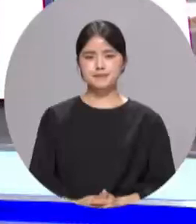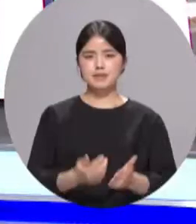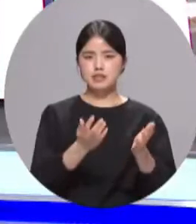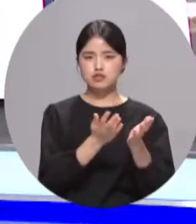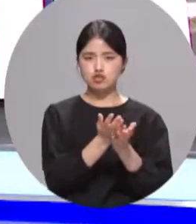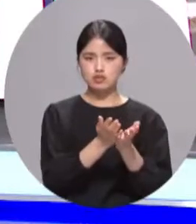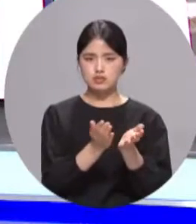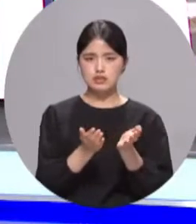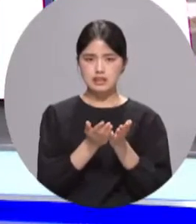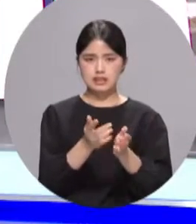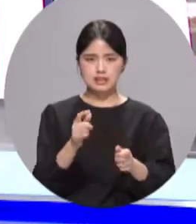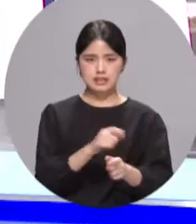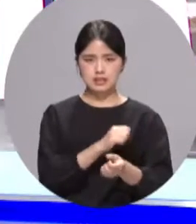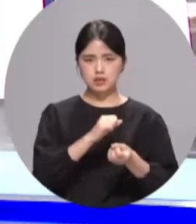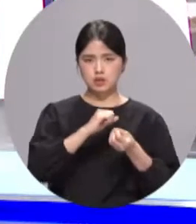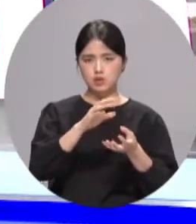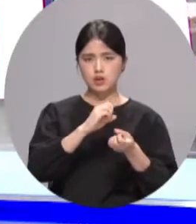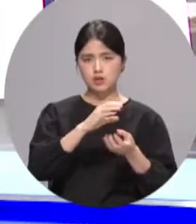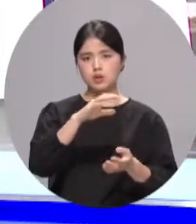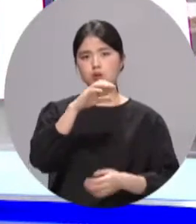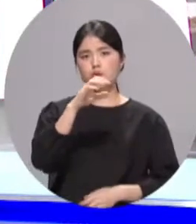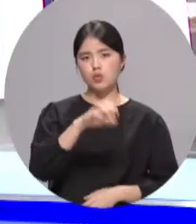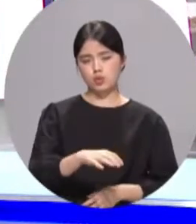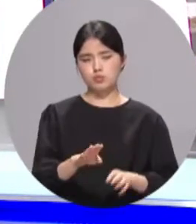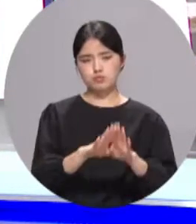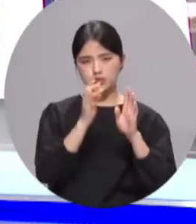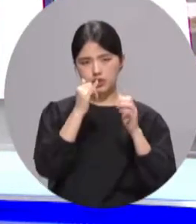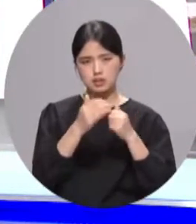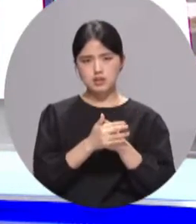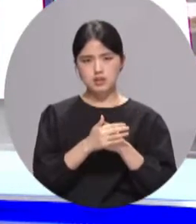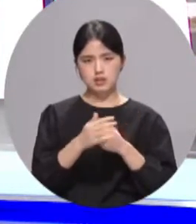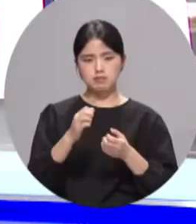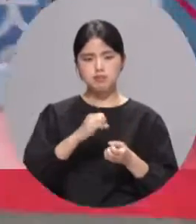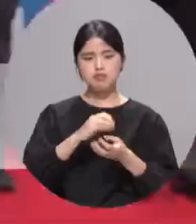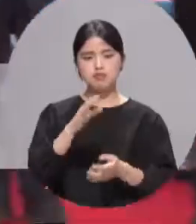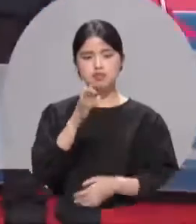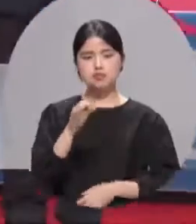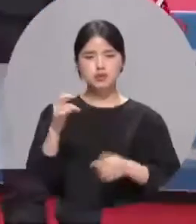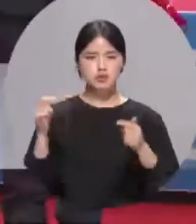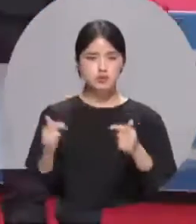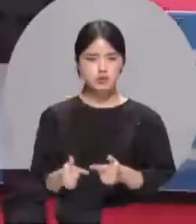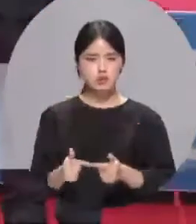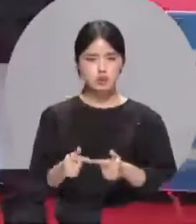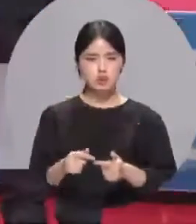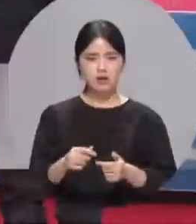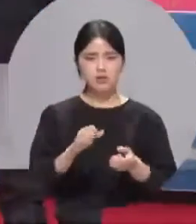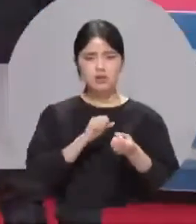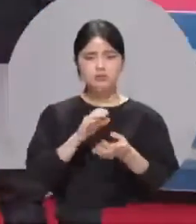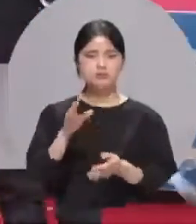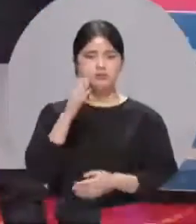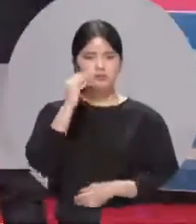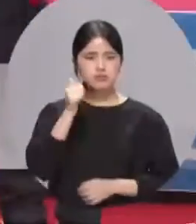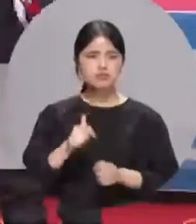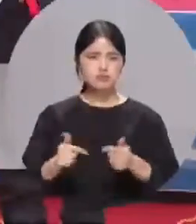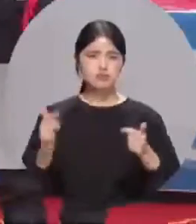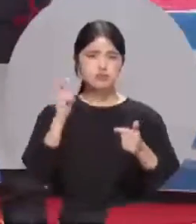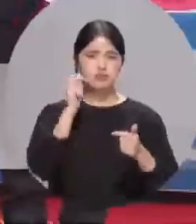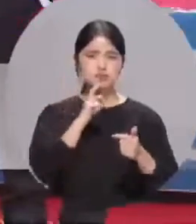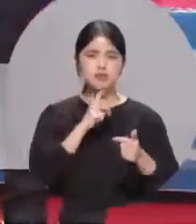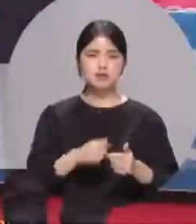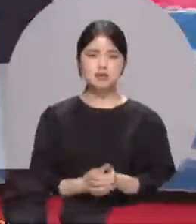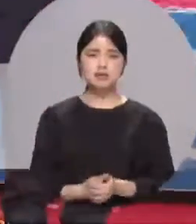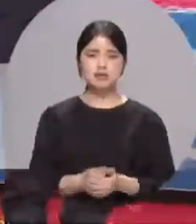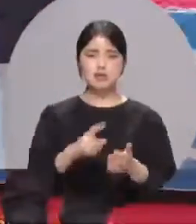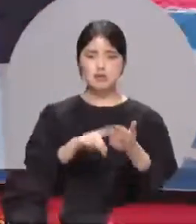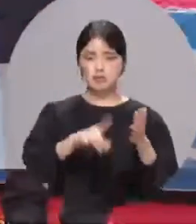군산항의 특송화물 통관장이 새롭게 문을 열면서 물류 비용 절감과 처리 물량 증가가 기대됩니다